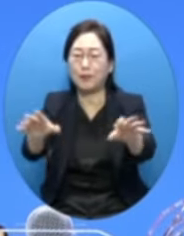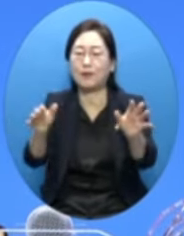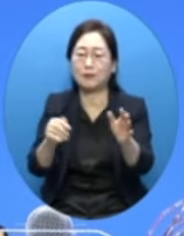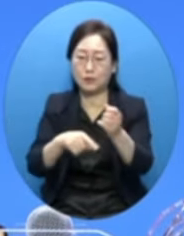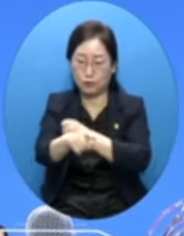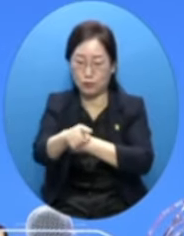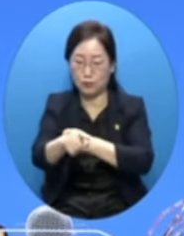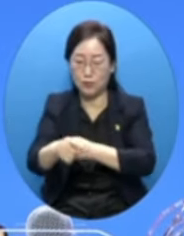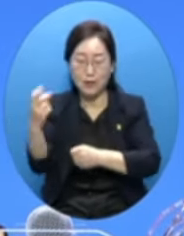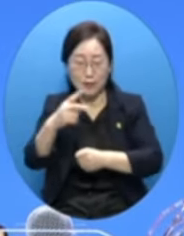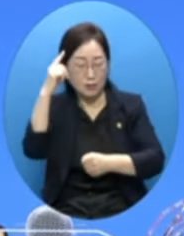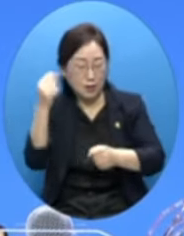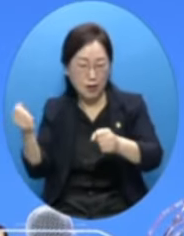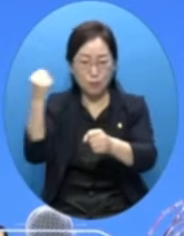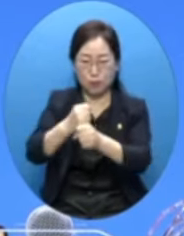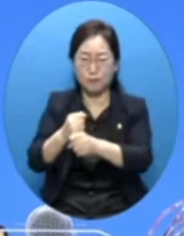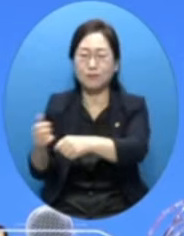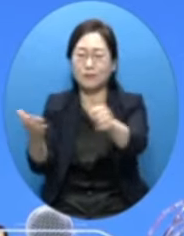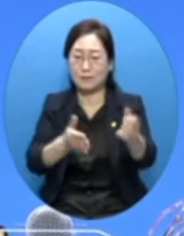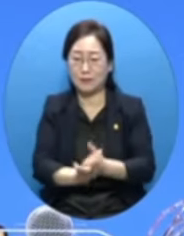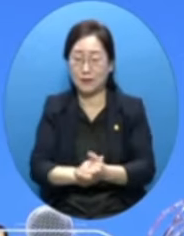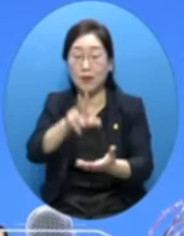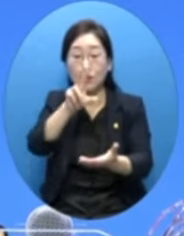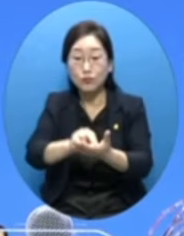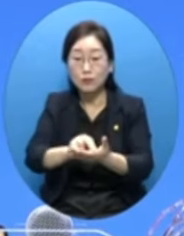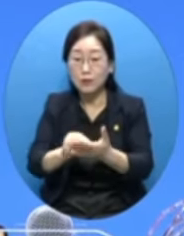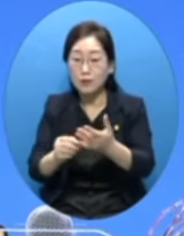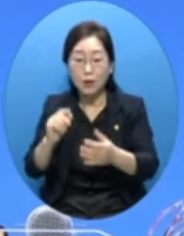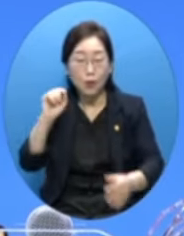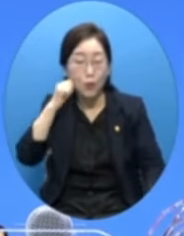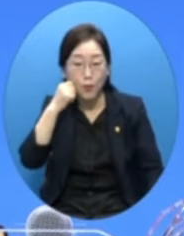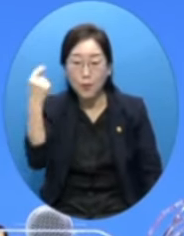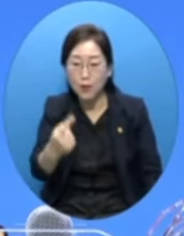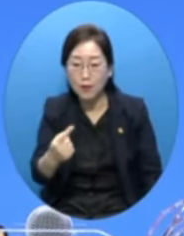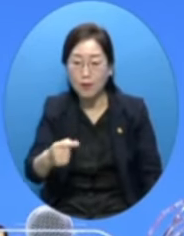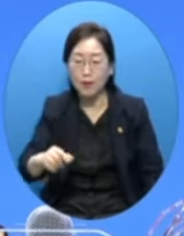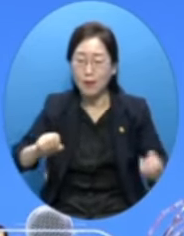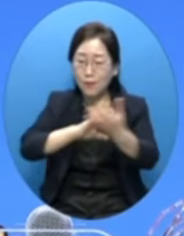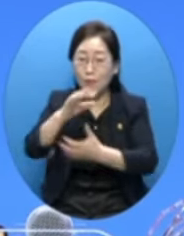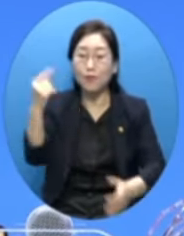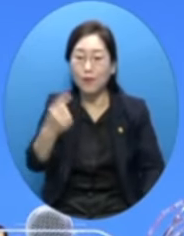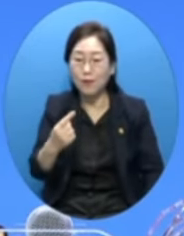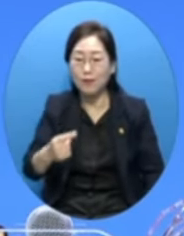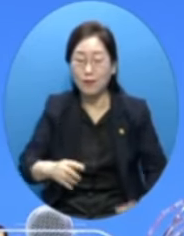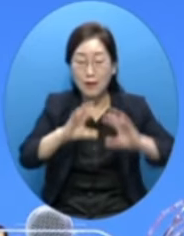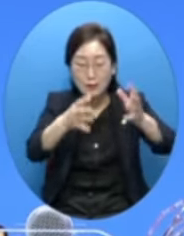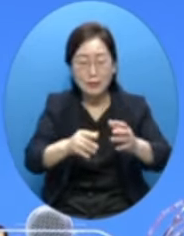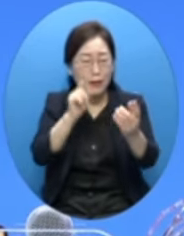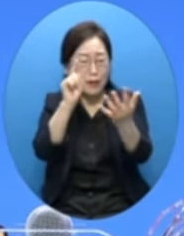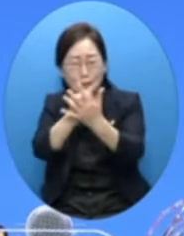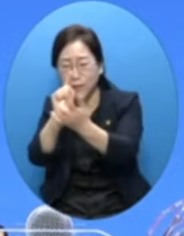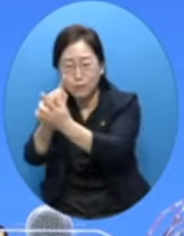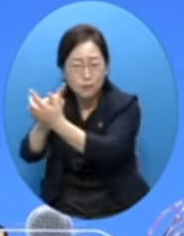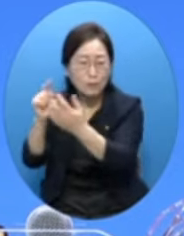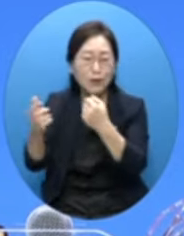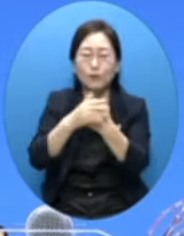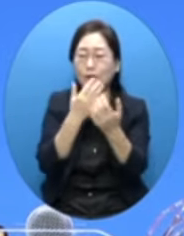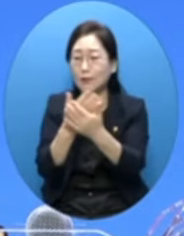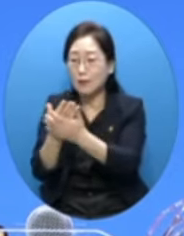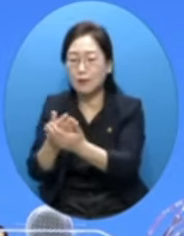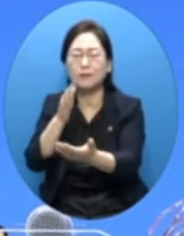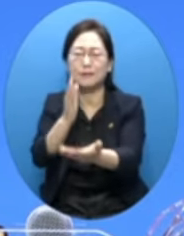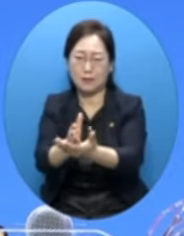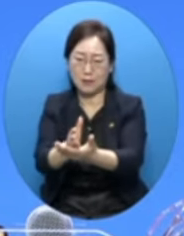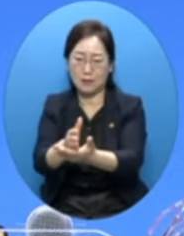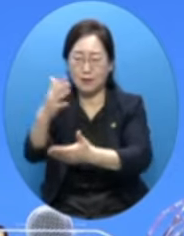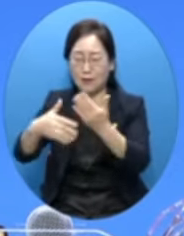기도를 회복해야 될 것입니다. 문제가 다가올 때, 어려움이 다가올 때, 환란이 다가올 때 이 사람 저 사람 찾아다니면서 도움을 구하지 말고